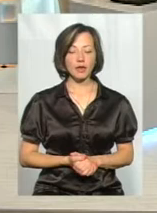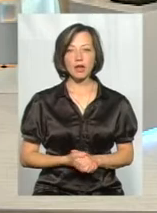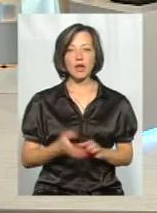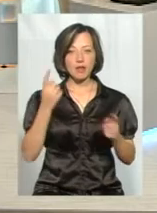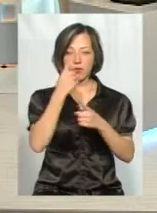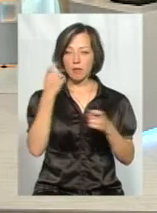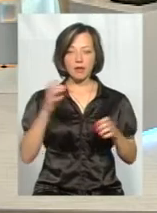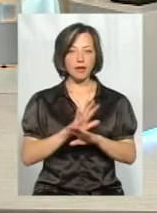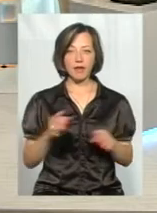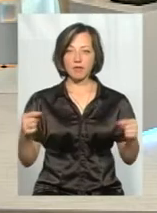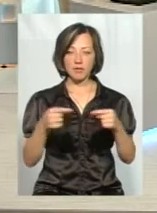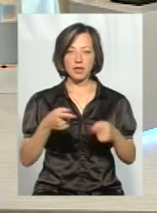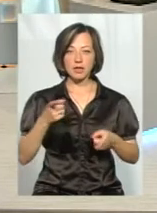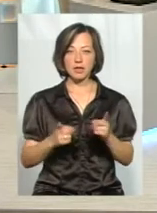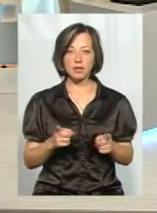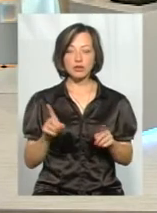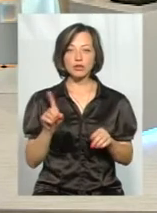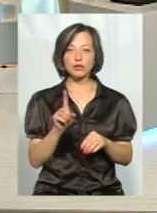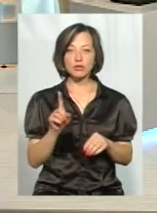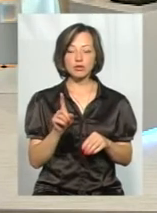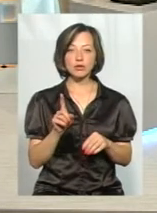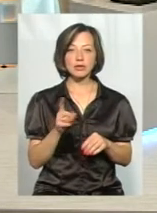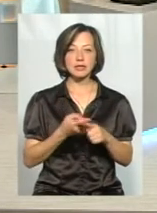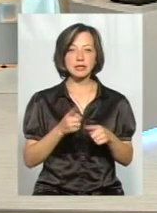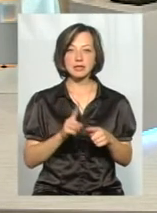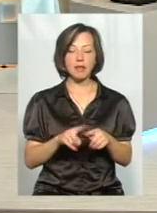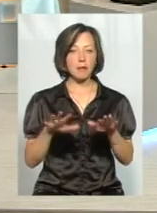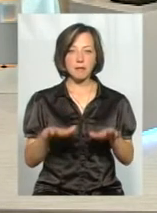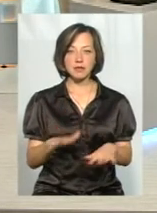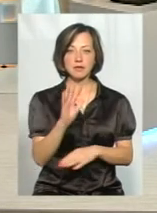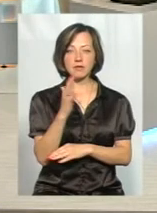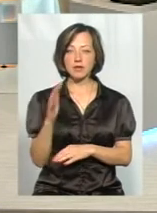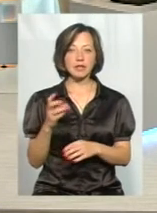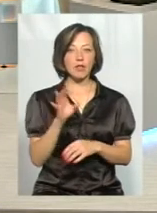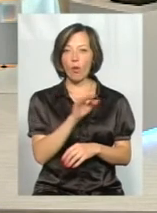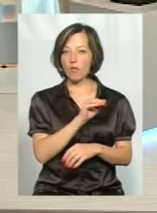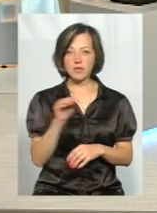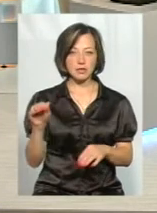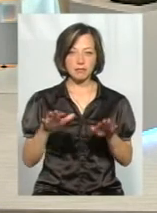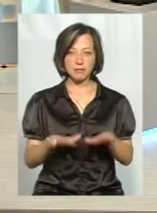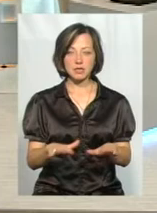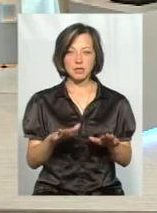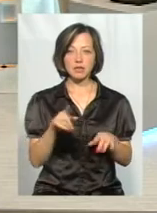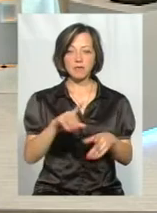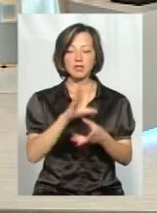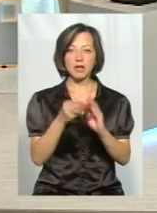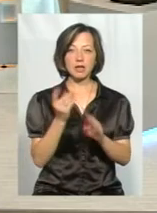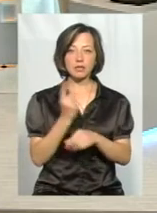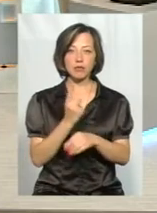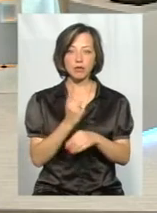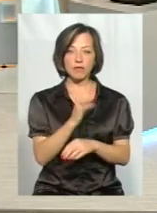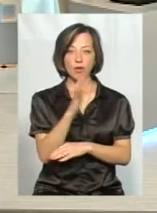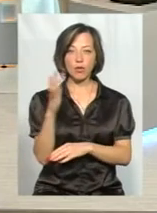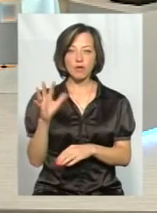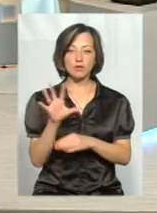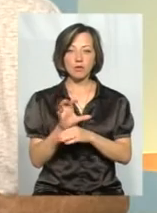плані того, що казала людина собаку, тобто це не є місце для вигулу собак. Це не офіційне місце для вигулювання собак. Там взагалі заборонено вигулювати